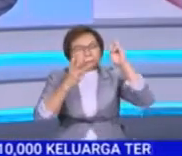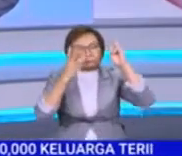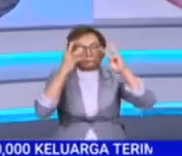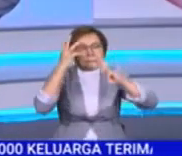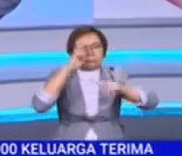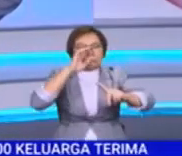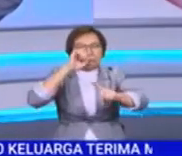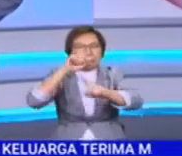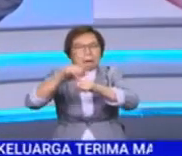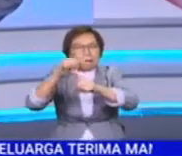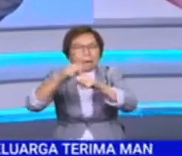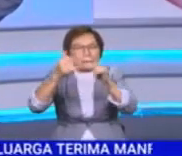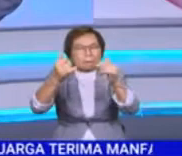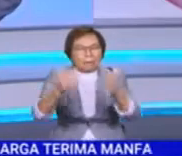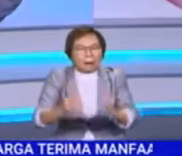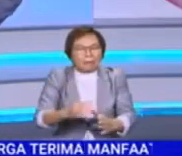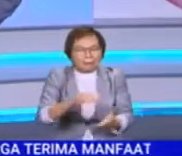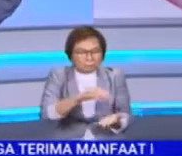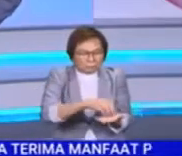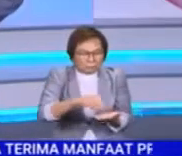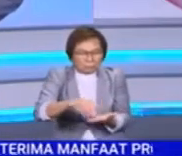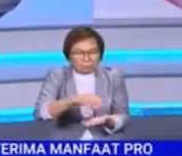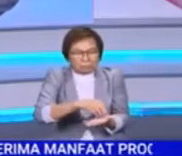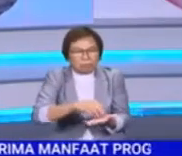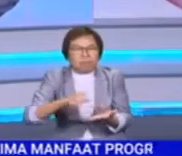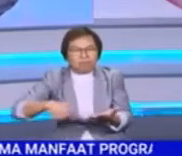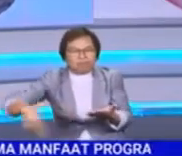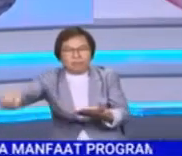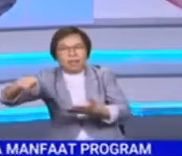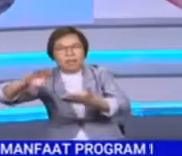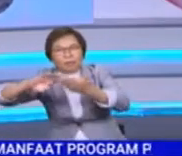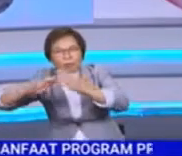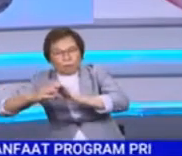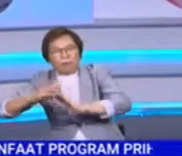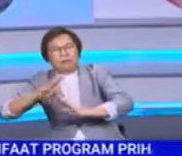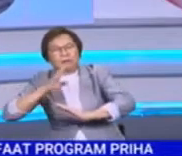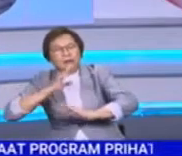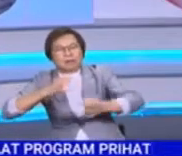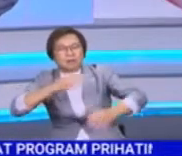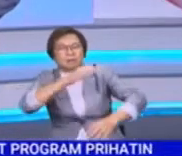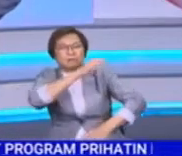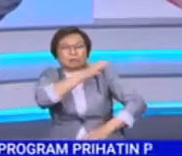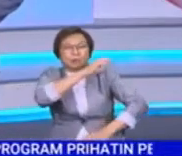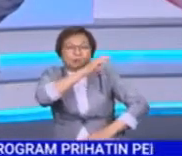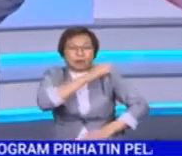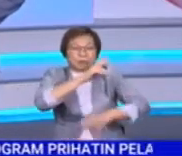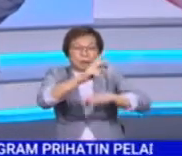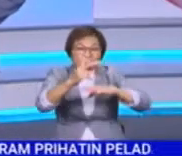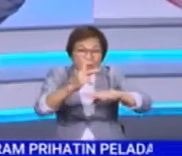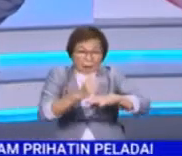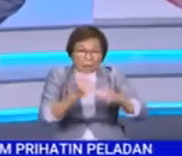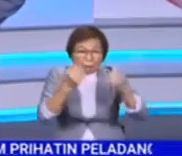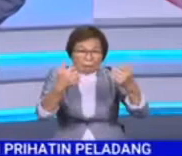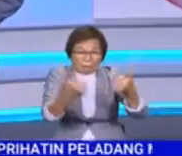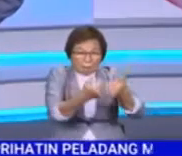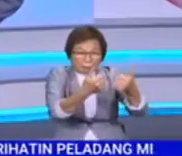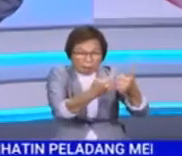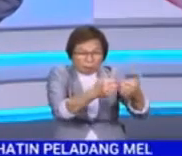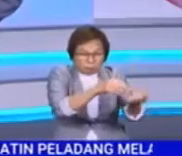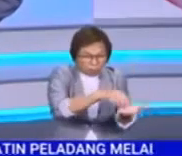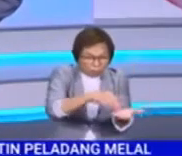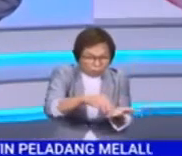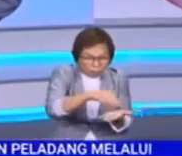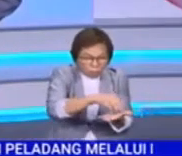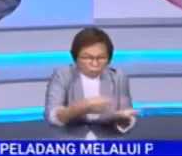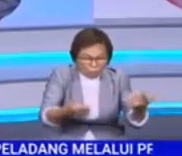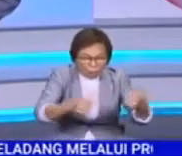isu penipuan permainan catur dalam kalangan komuniti. Jelas Suman yang juga jurulatih kebangsaan, kebanyakan kejohanan kini yang